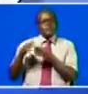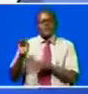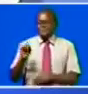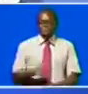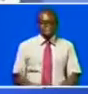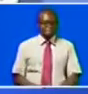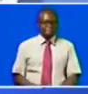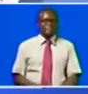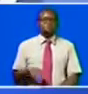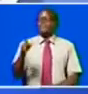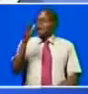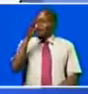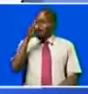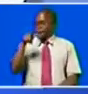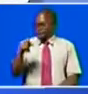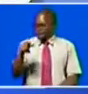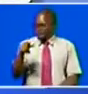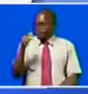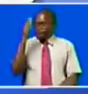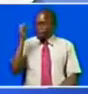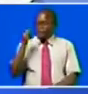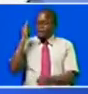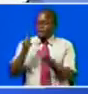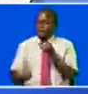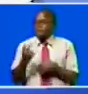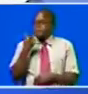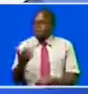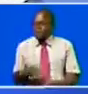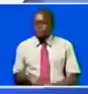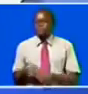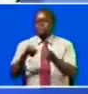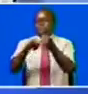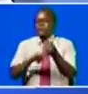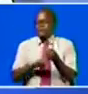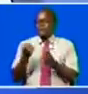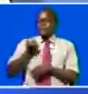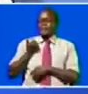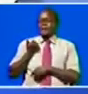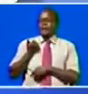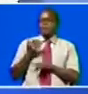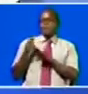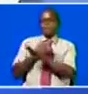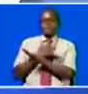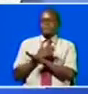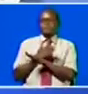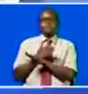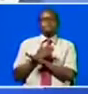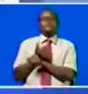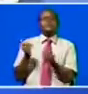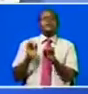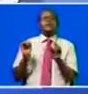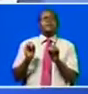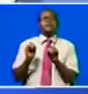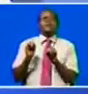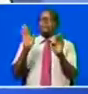dada, anakudanganya. Ndio maana baadaye unasema ameoa ule msichana ambaye ulikuwa hutarajii. Kwa hivyo fanya mambo